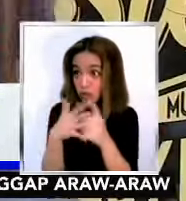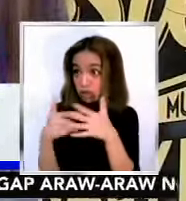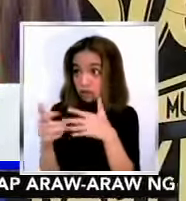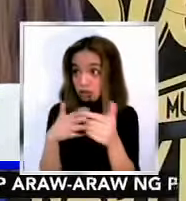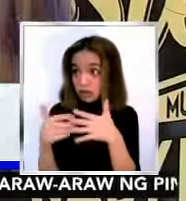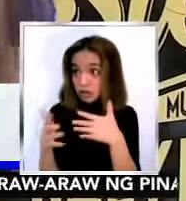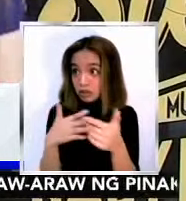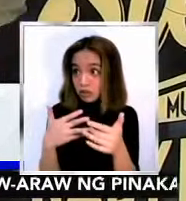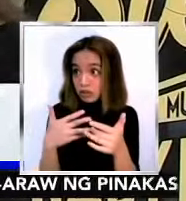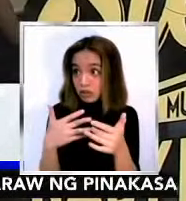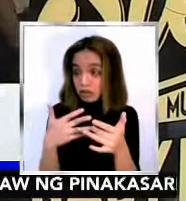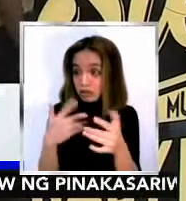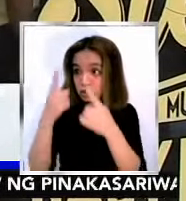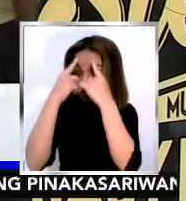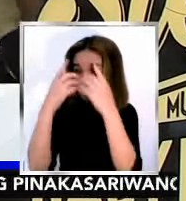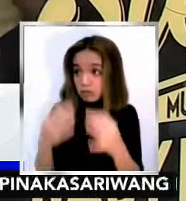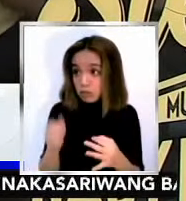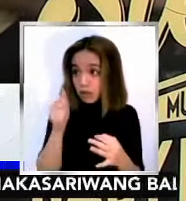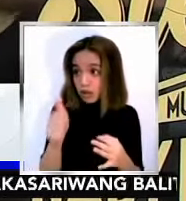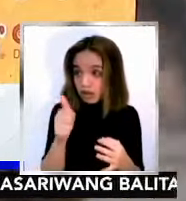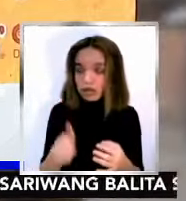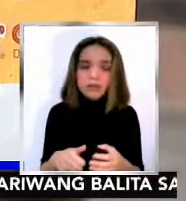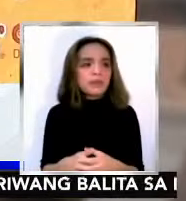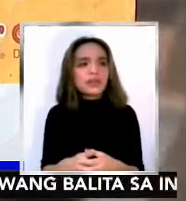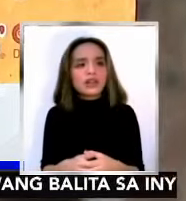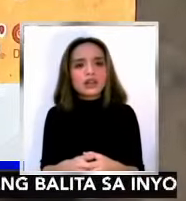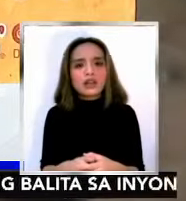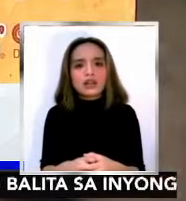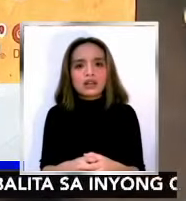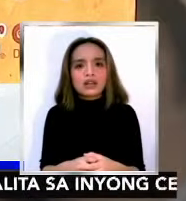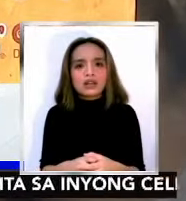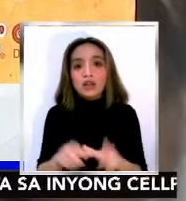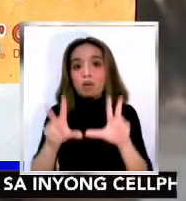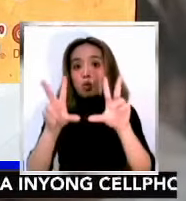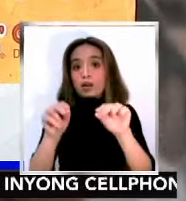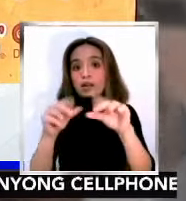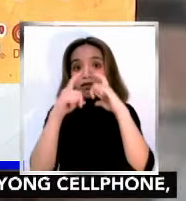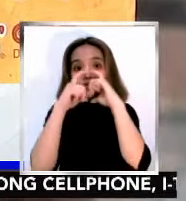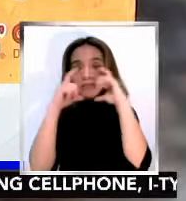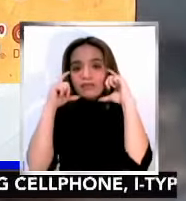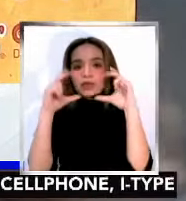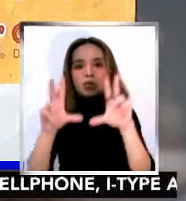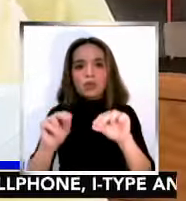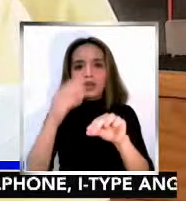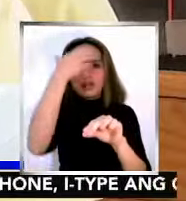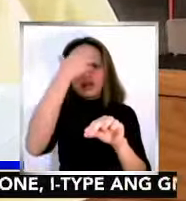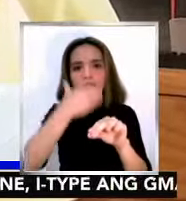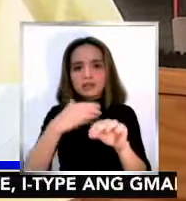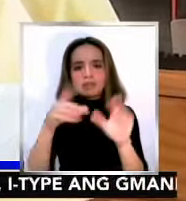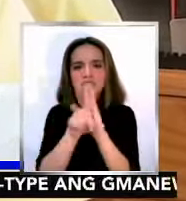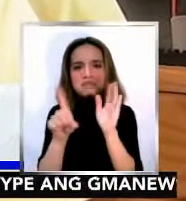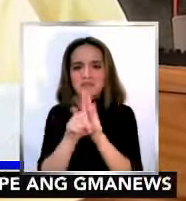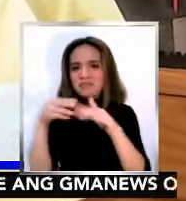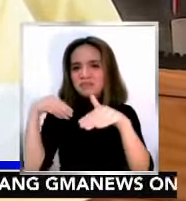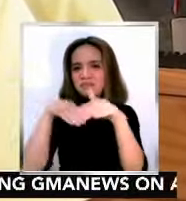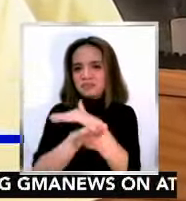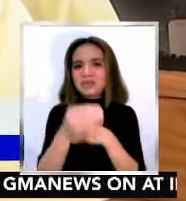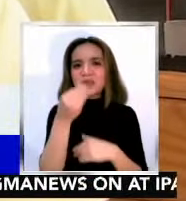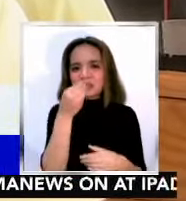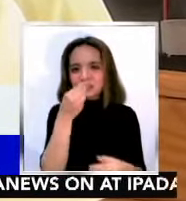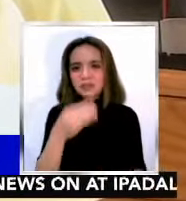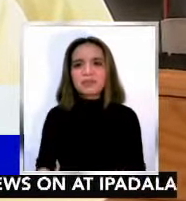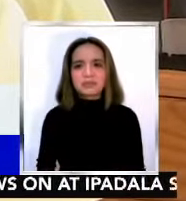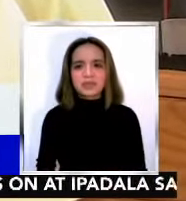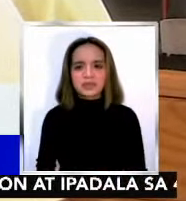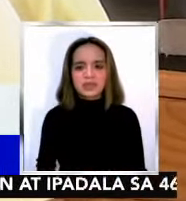ngayon. Mahigpit din ang no face mask, no face shield, no entry sa kainan na ito. Mas gusto ko po na wala na sanang face